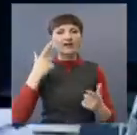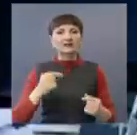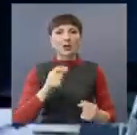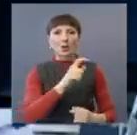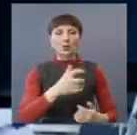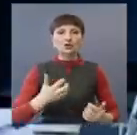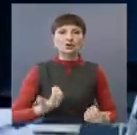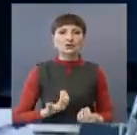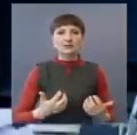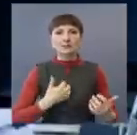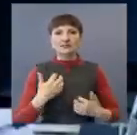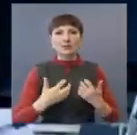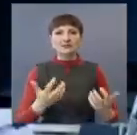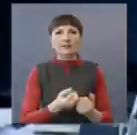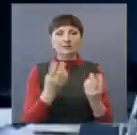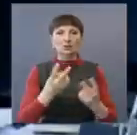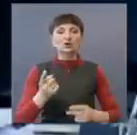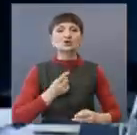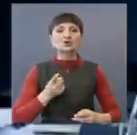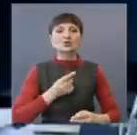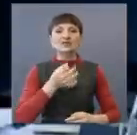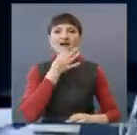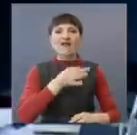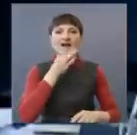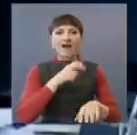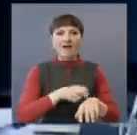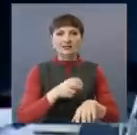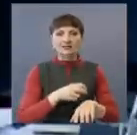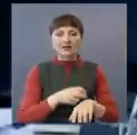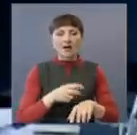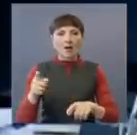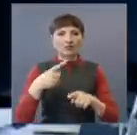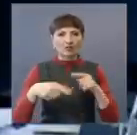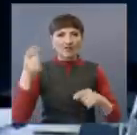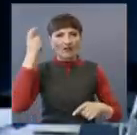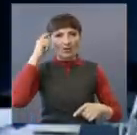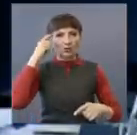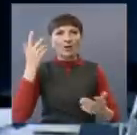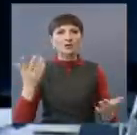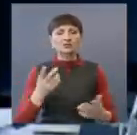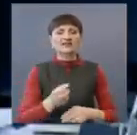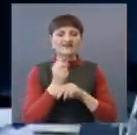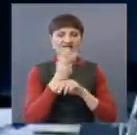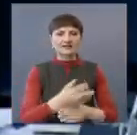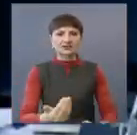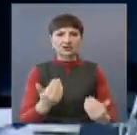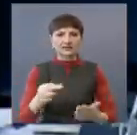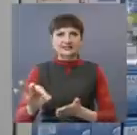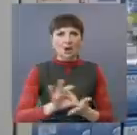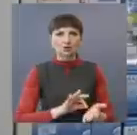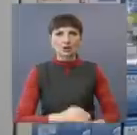жизнь людей, которых надо спасать, которые ждут этого лекарства, а совсем другое у него в голове. Гнать, немедленно надо гнать таких